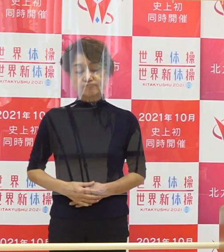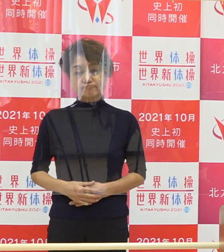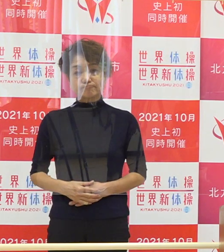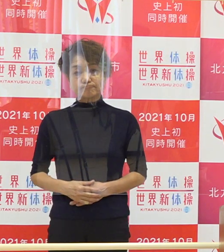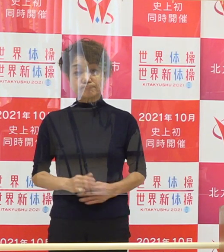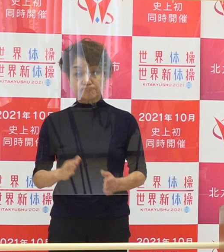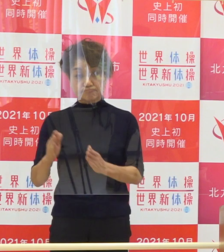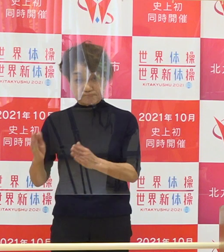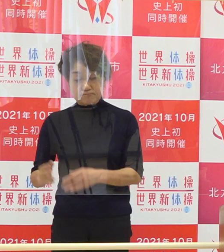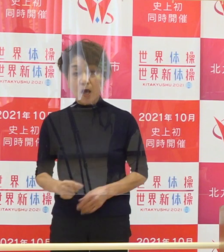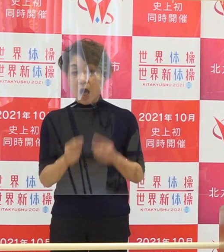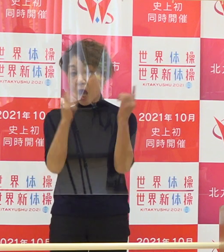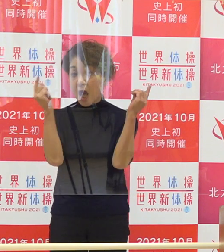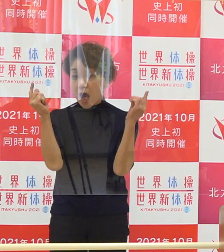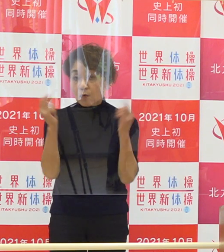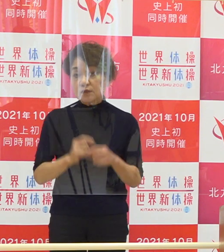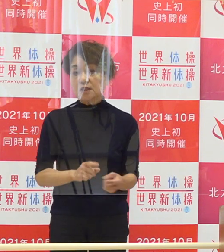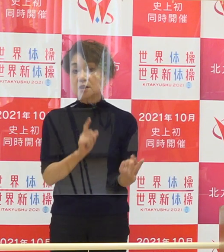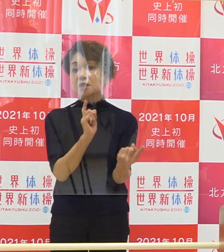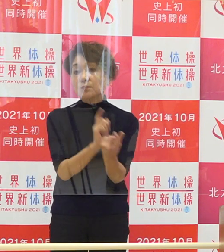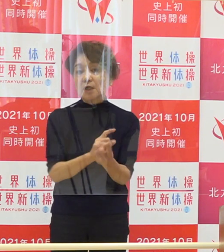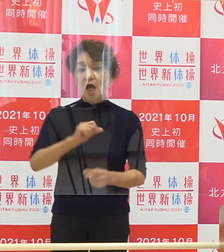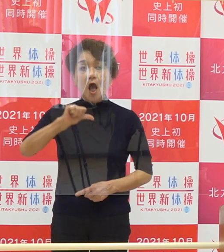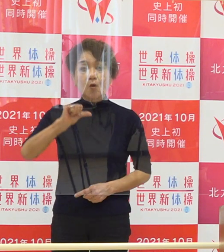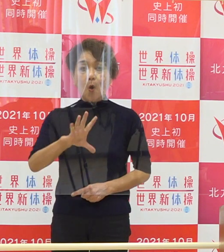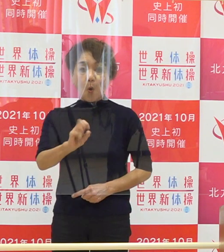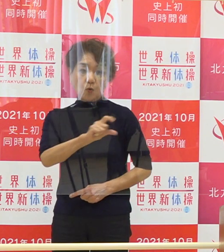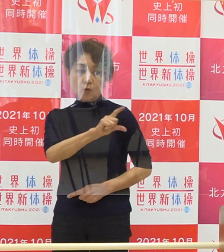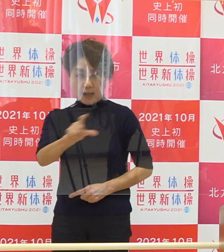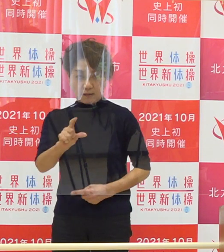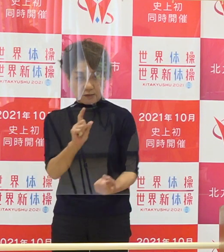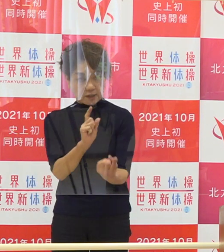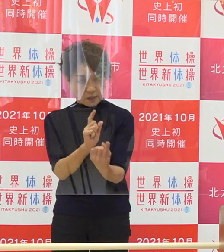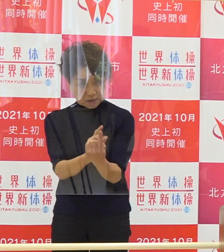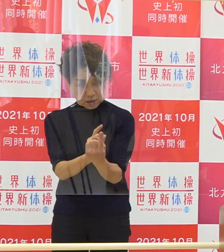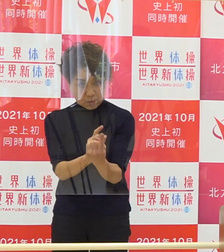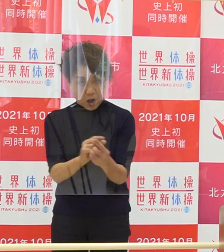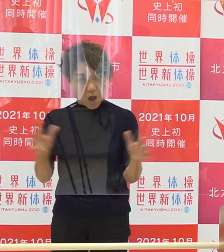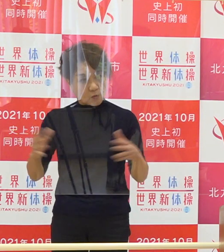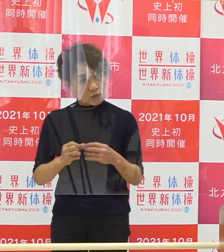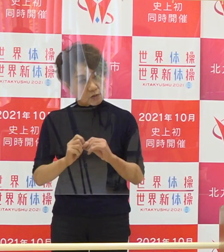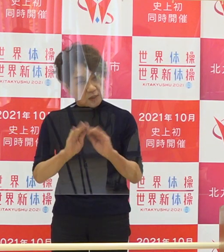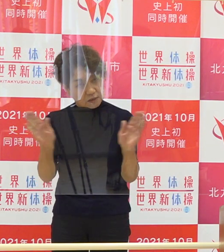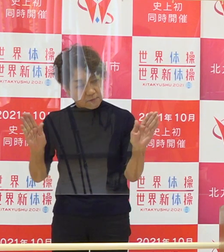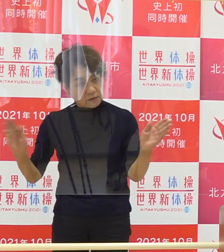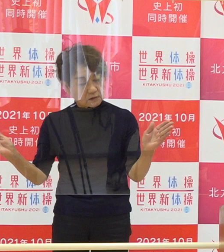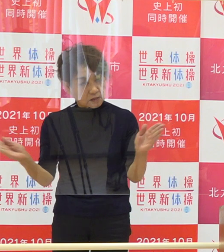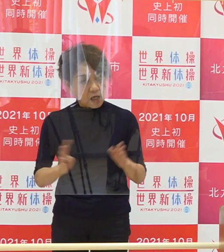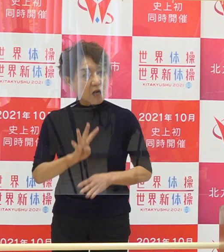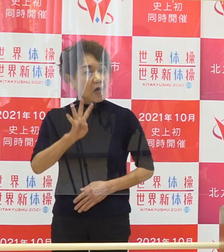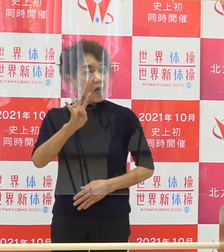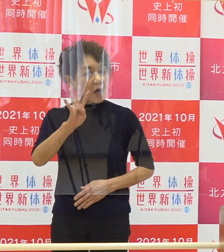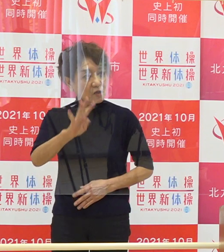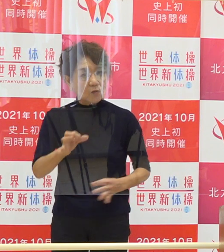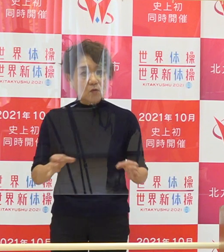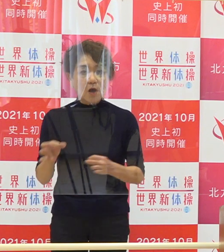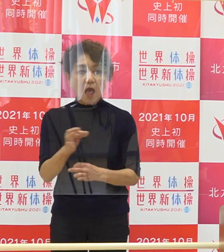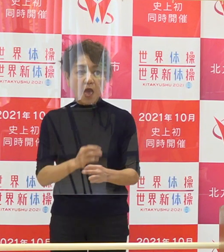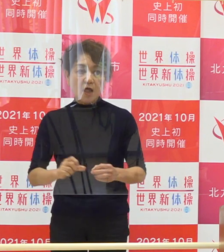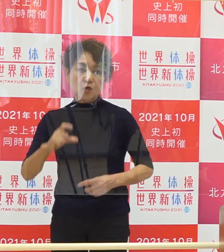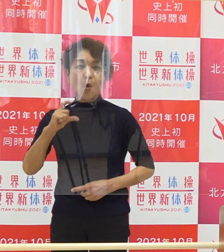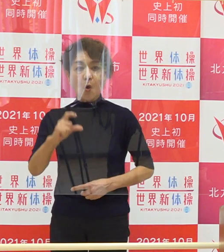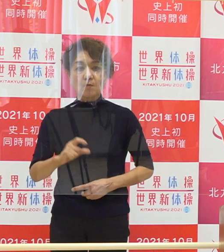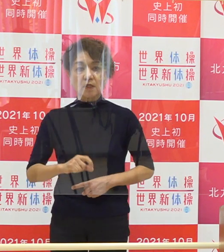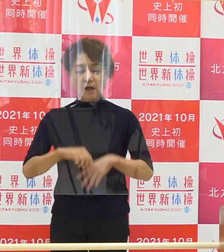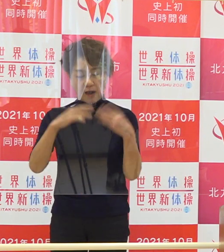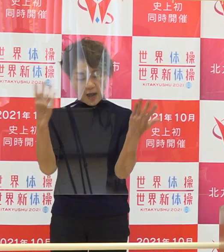方、個人投資家向け5億円につきましても募集開始から4営業日で完売となっております